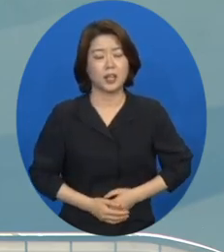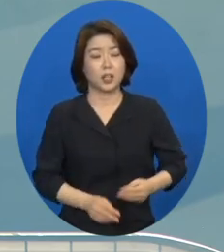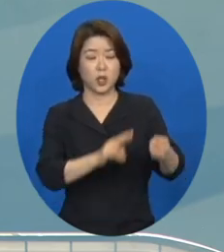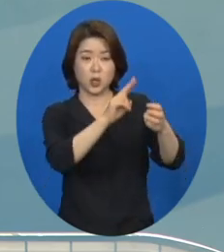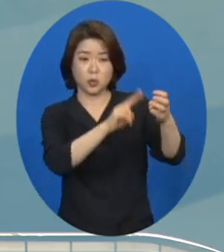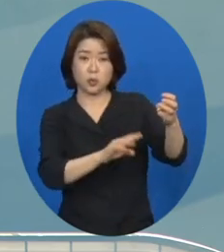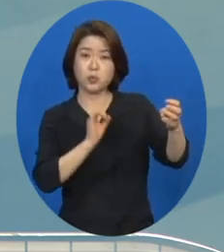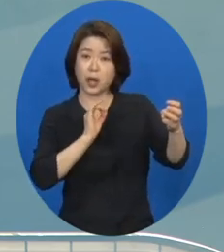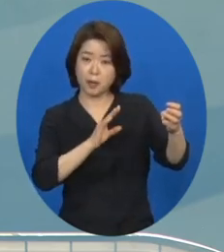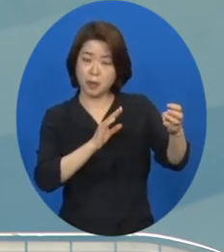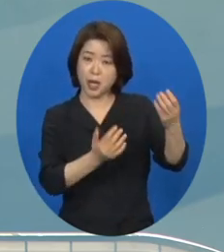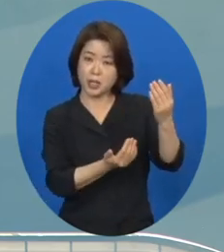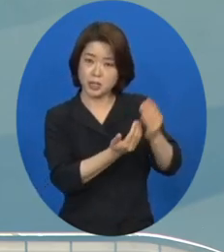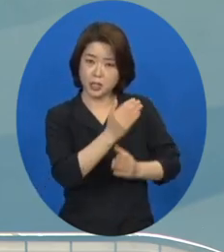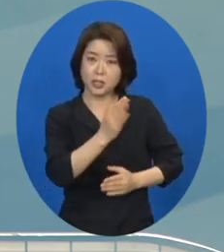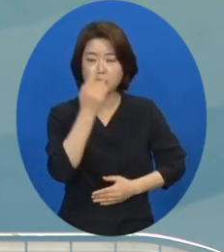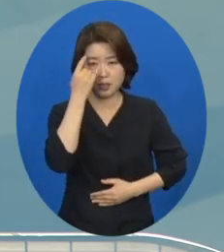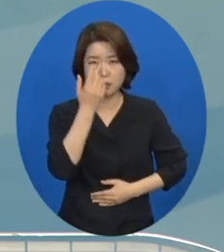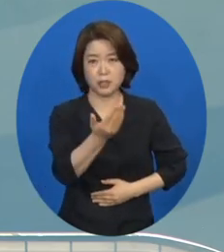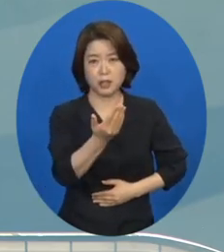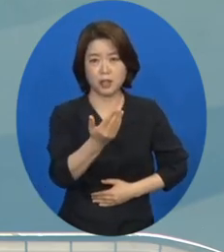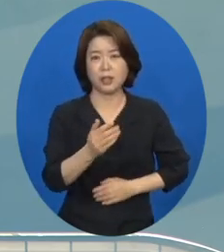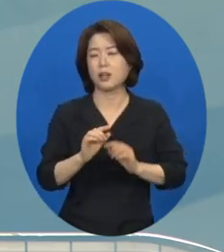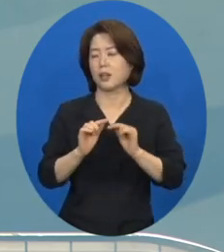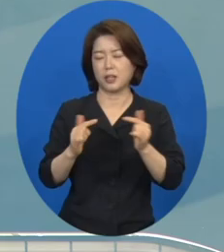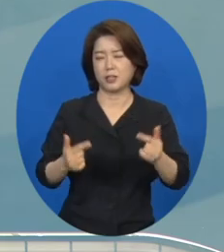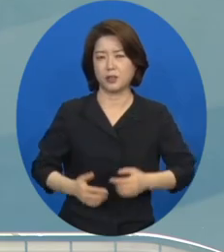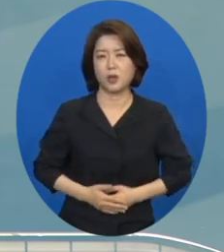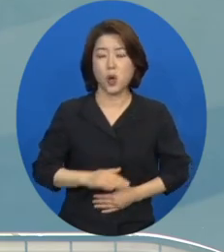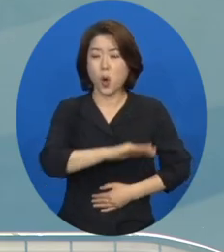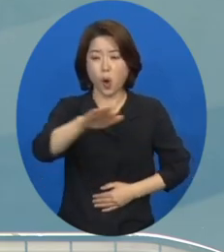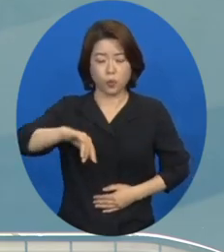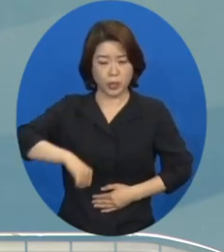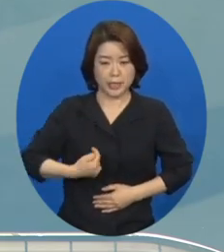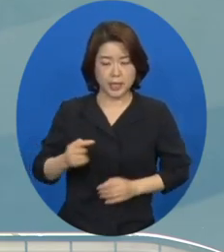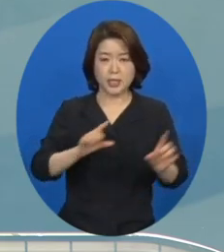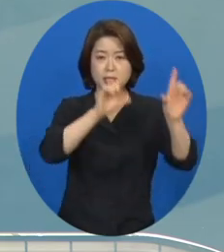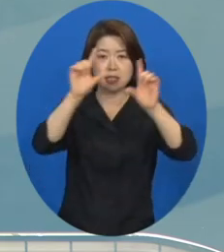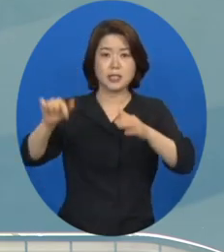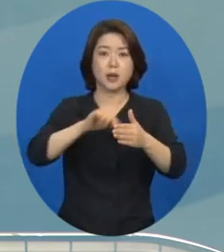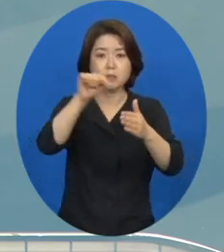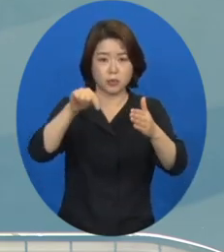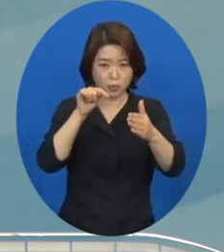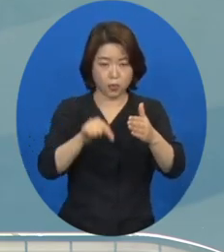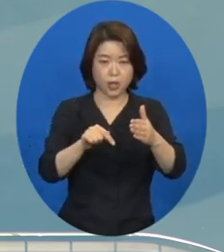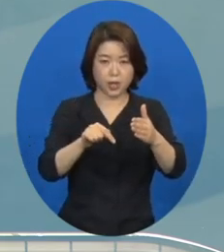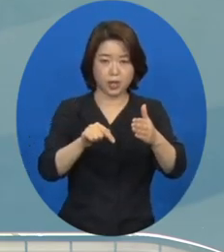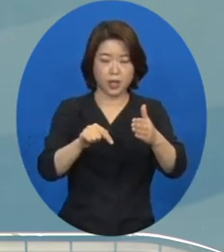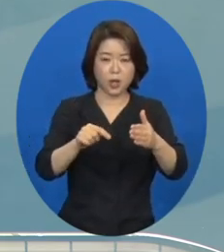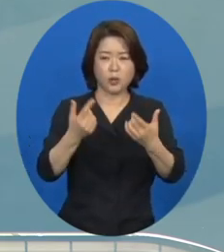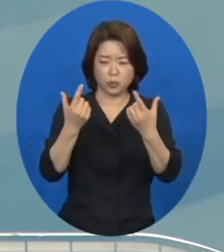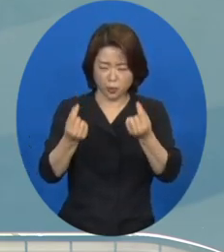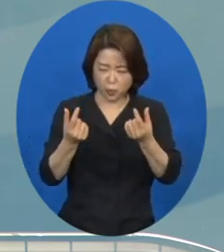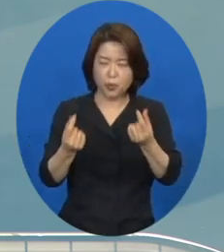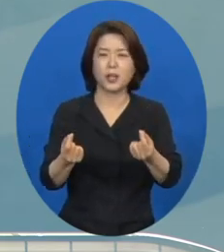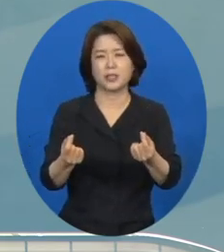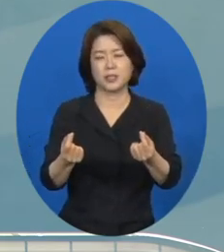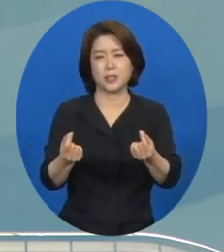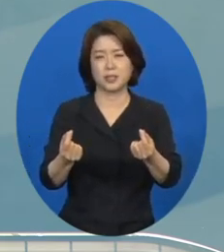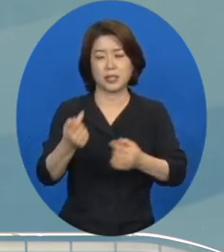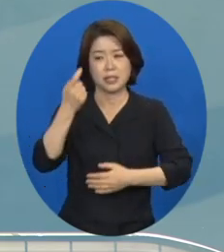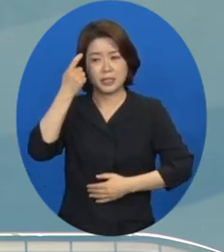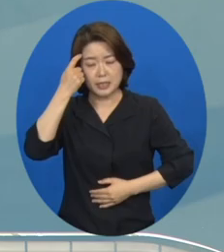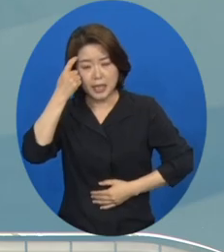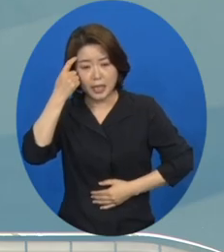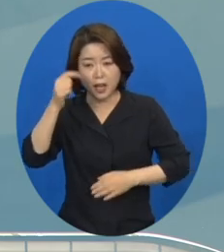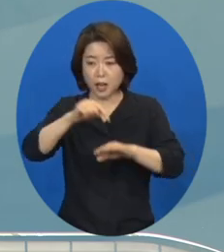가련유다에게만 일어나는 게 아니라는 겁니다. 지금 우리 자신의 삶 속에 우리는 똑같이 생각과